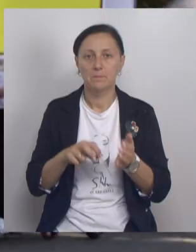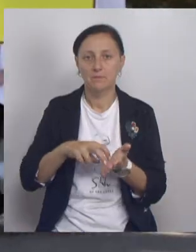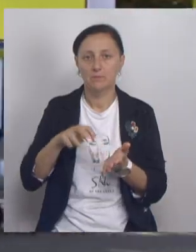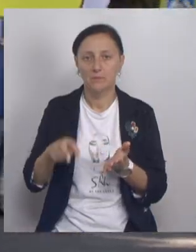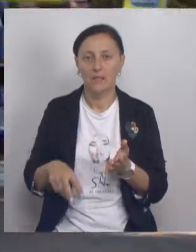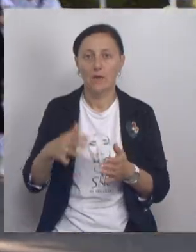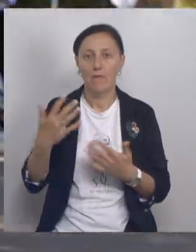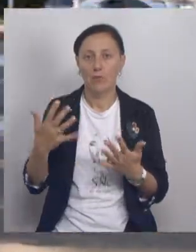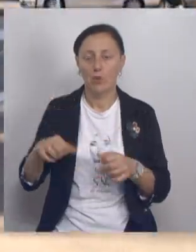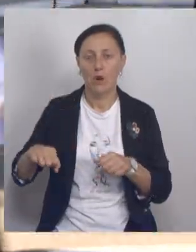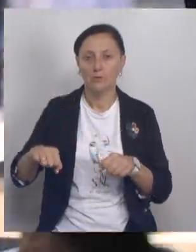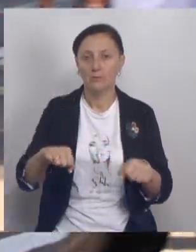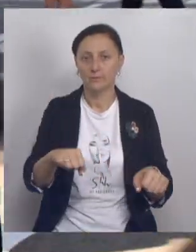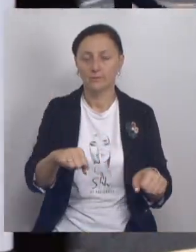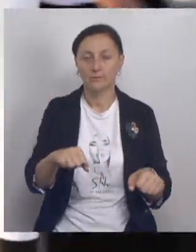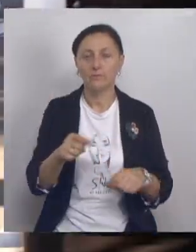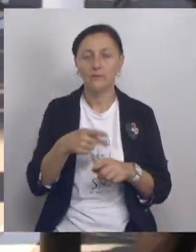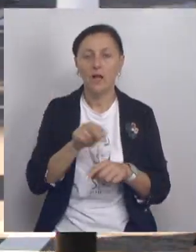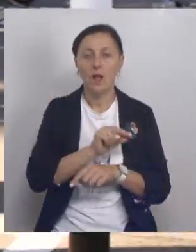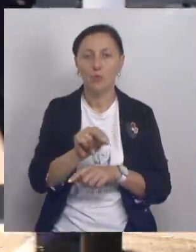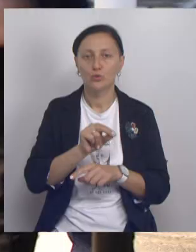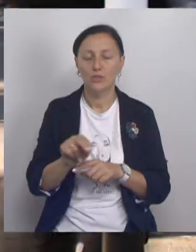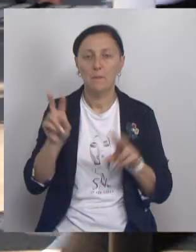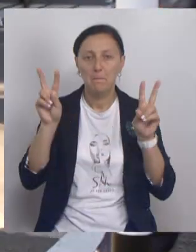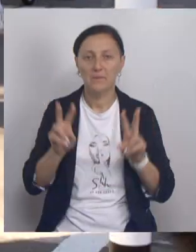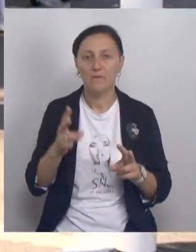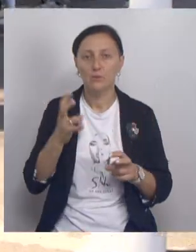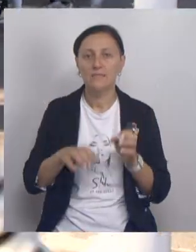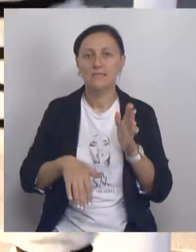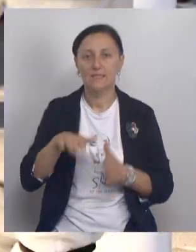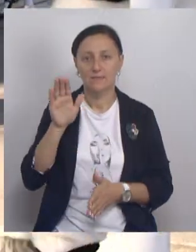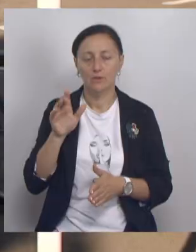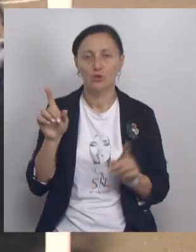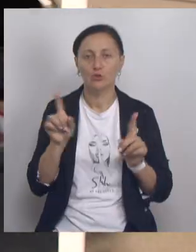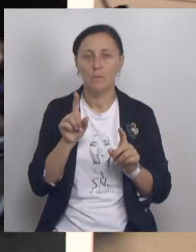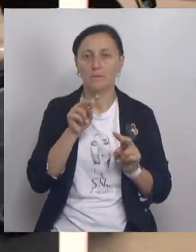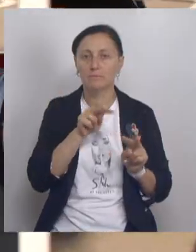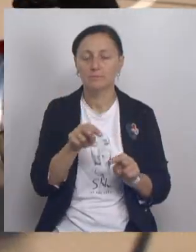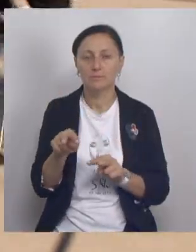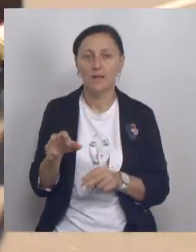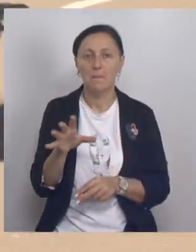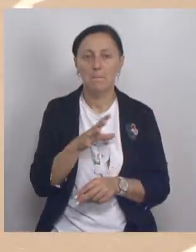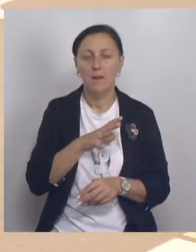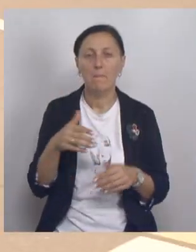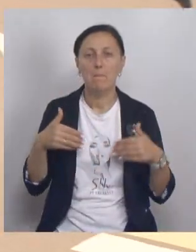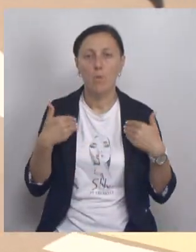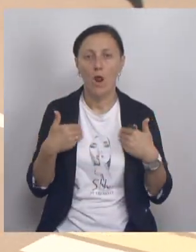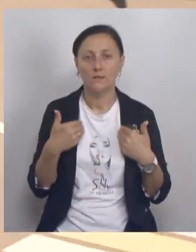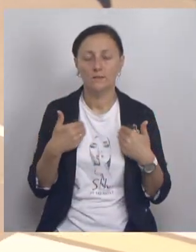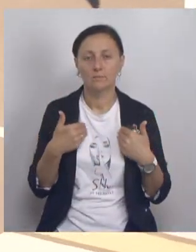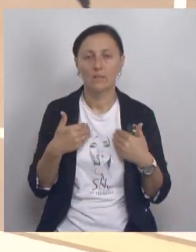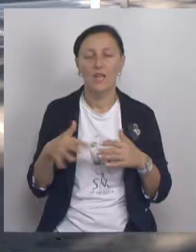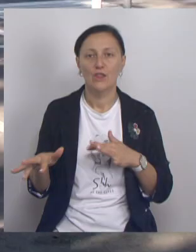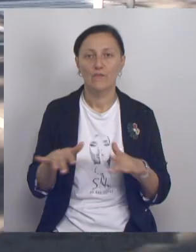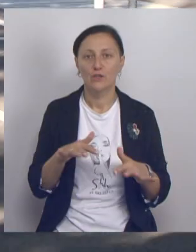руках. Обучать таким правилам нужно с самого детства, говорят специалисты, чтобы их соблюдение стало полезной привычкой.